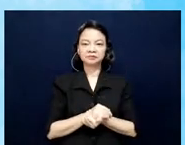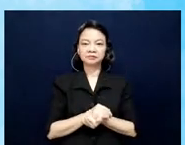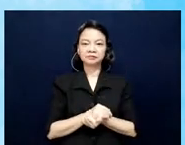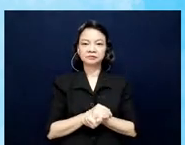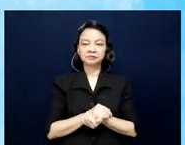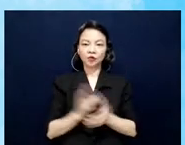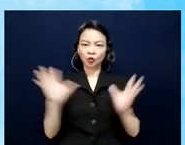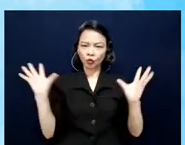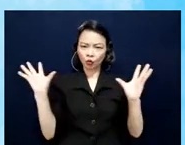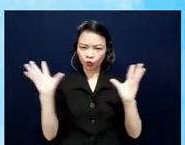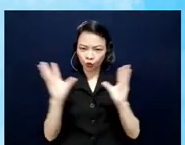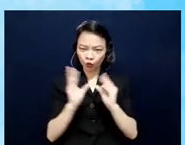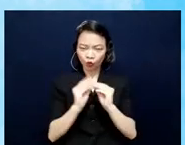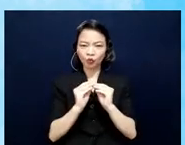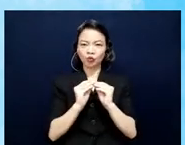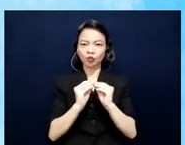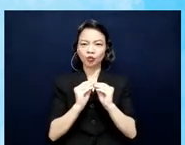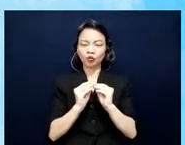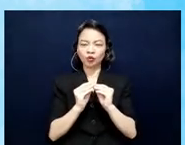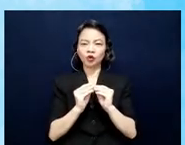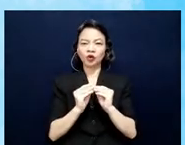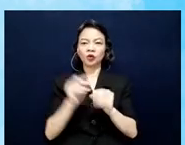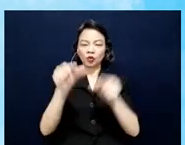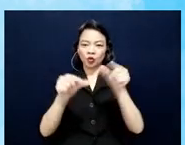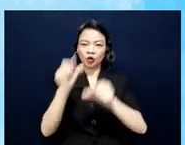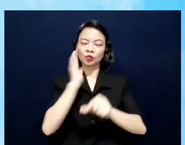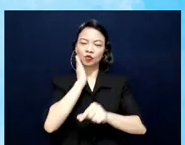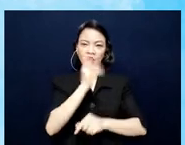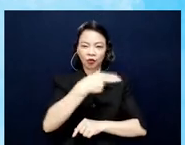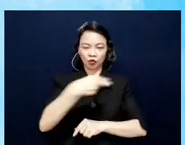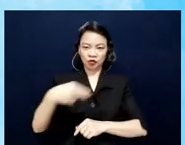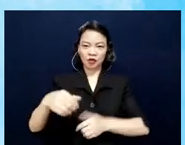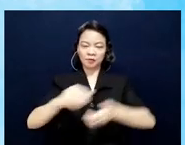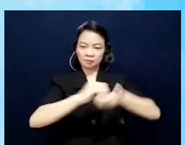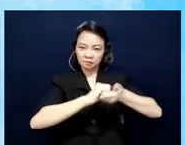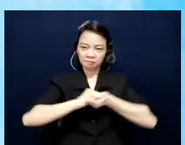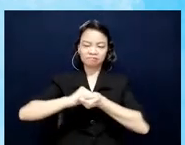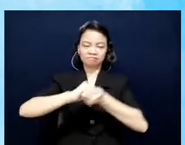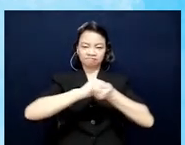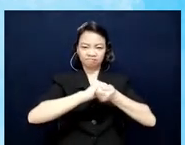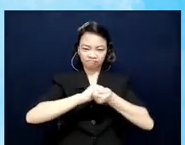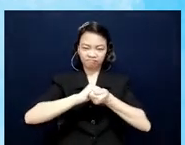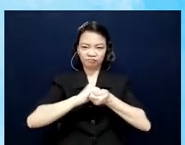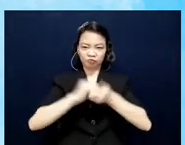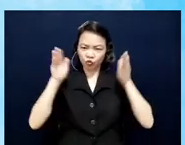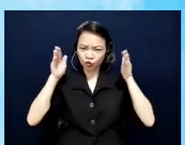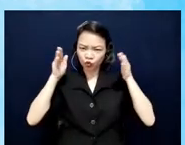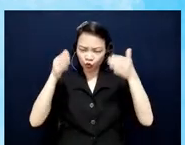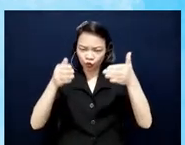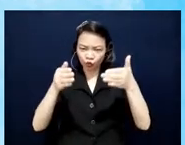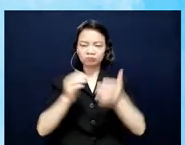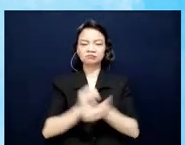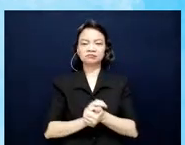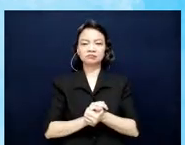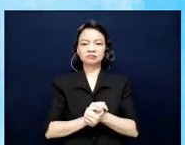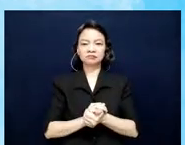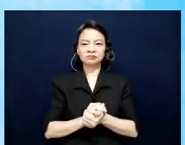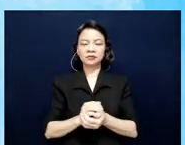Menghimpun para pemuda Indonesia untuk bersama-sama peduli dan memberikan